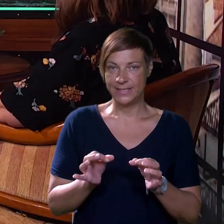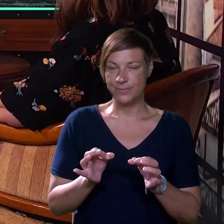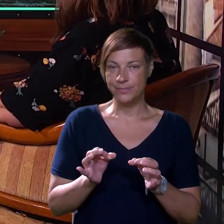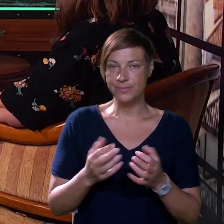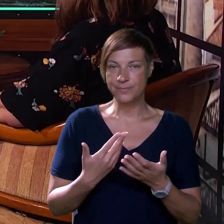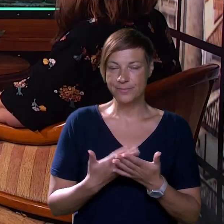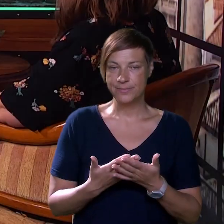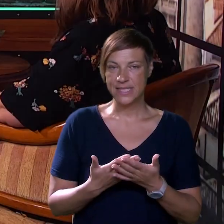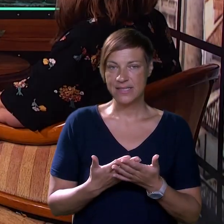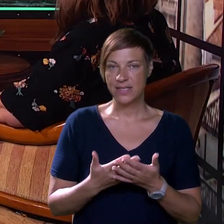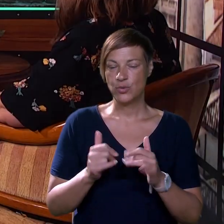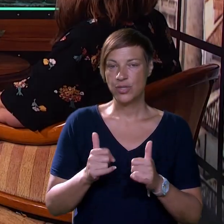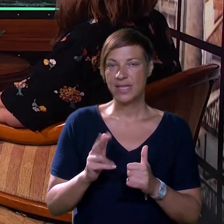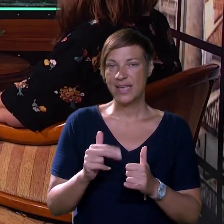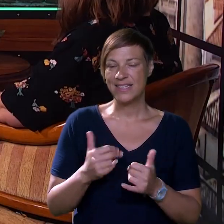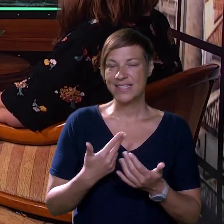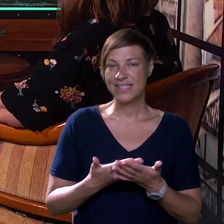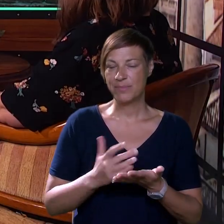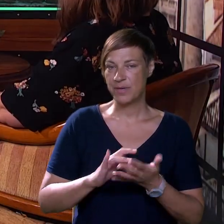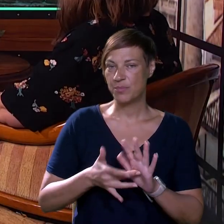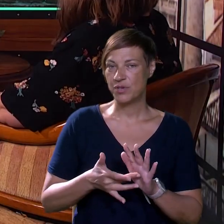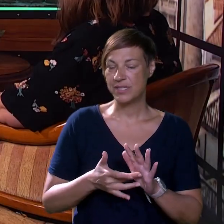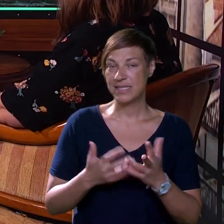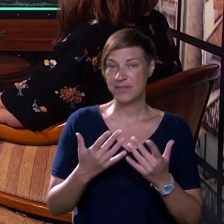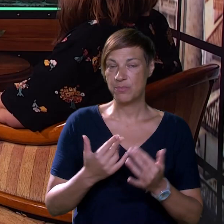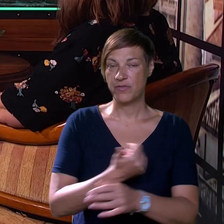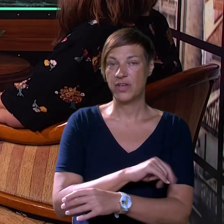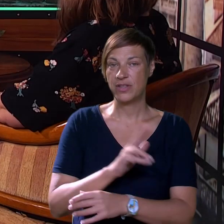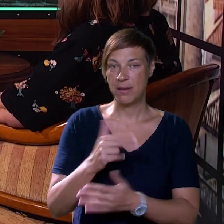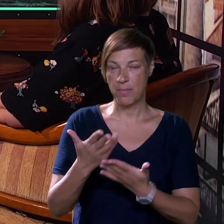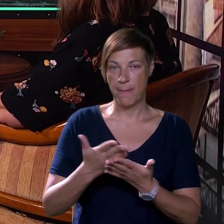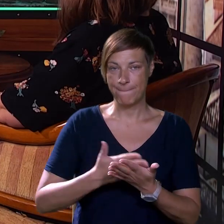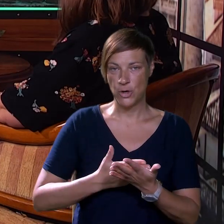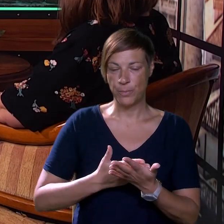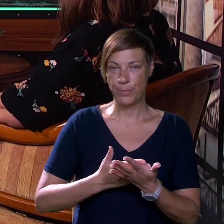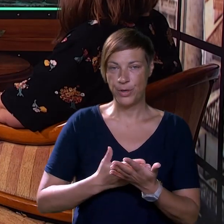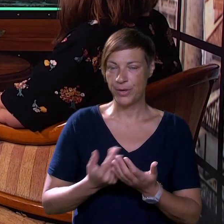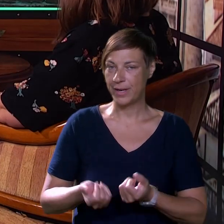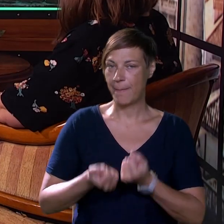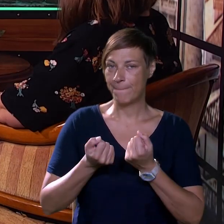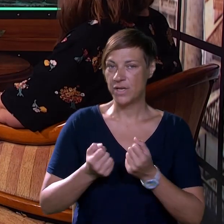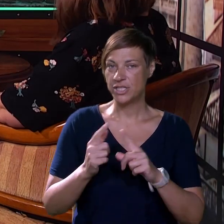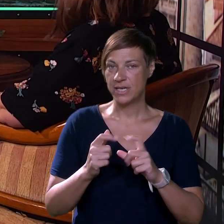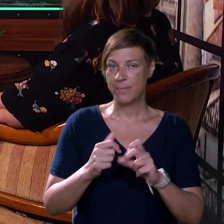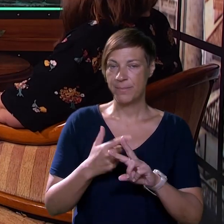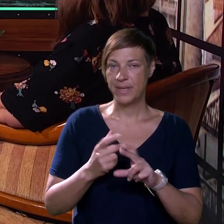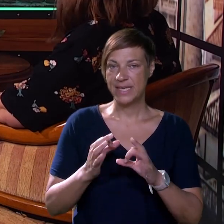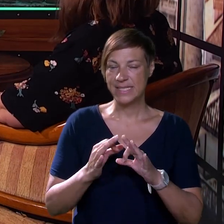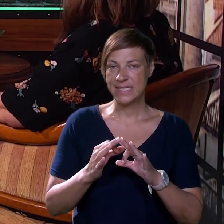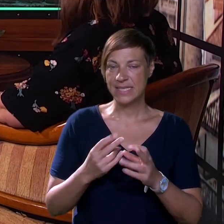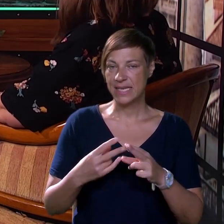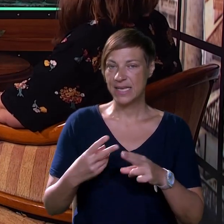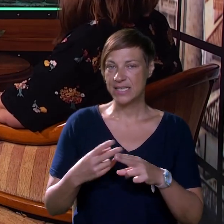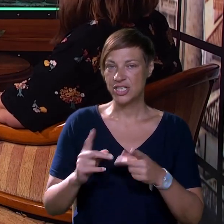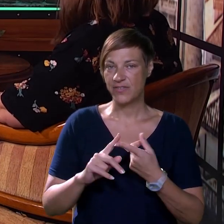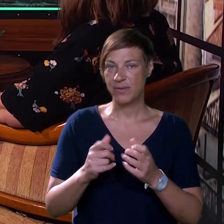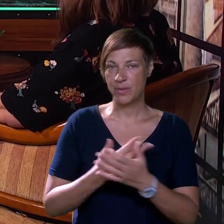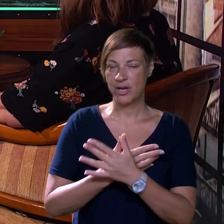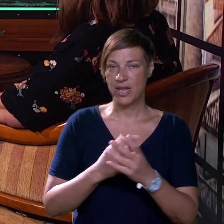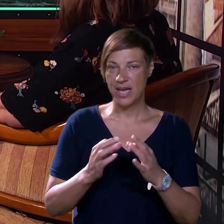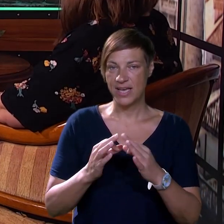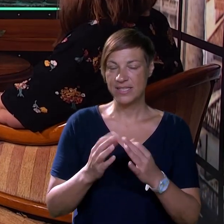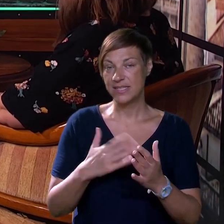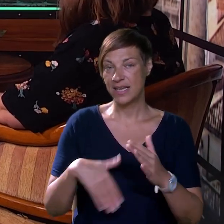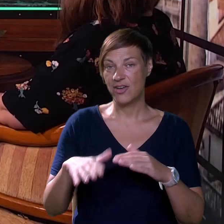eto. I danas imamo, kažem vam, sa svim ovoliko godina imamo program taj pojačanje pacinga, elektrofiziologije, rješavanje fibrilacije atrija